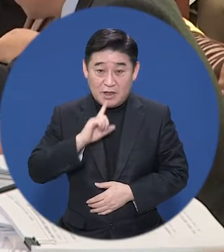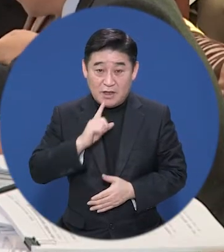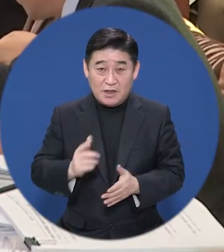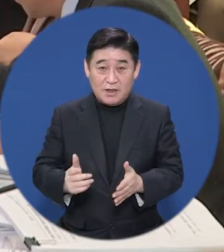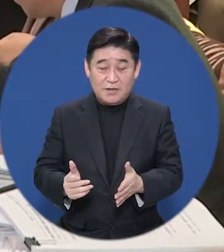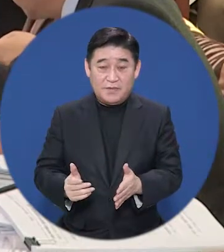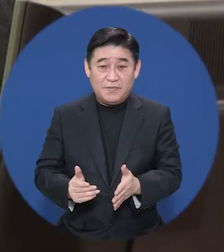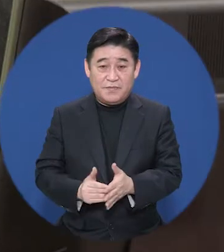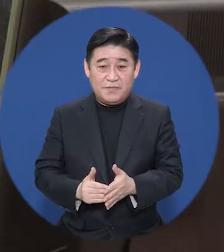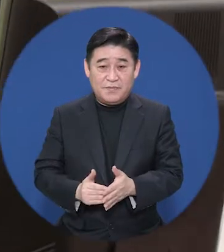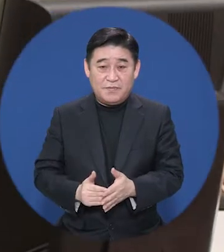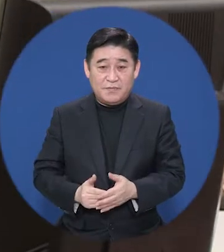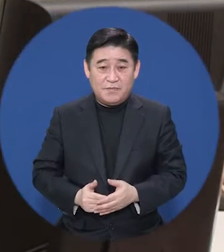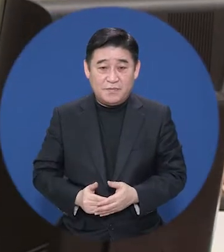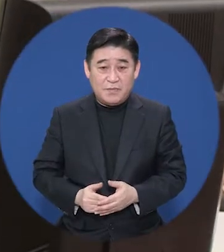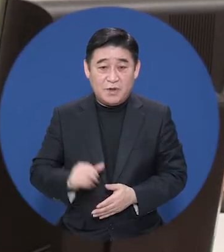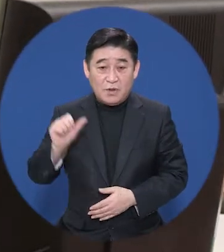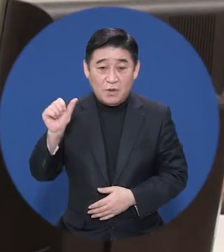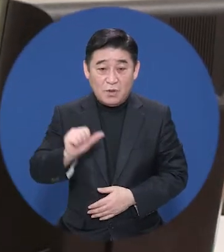지적했습니다.